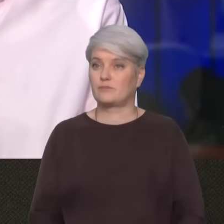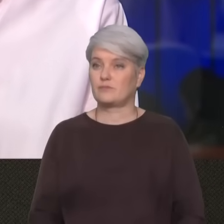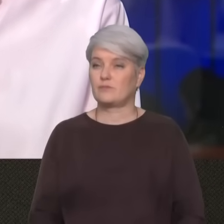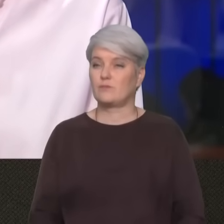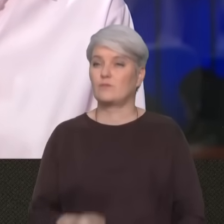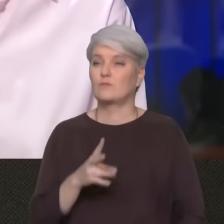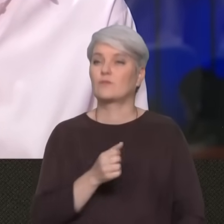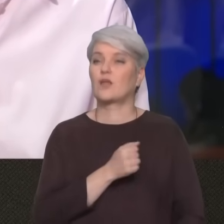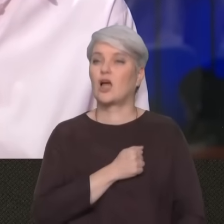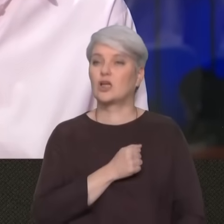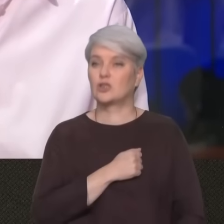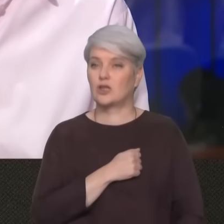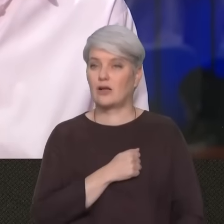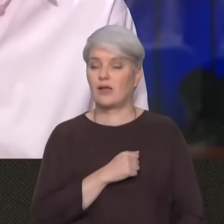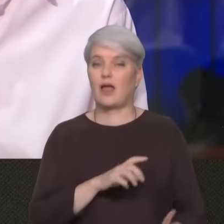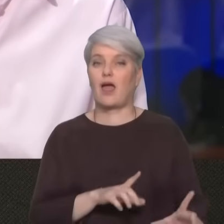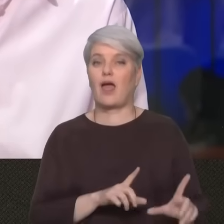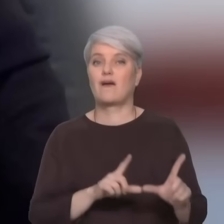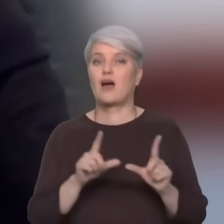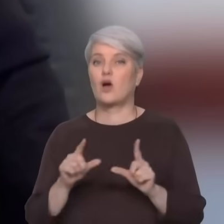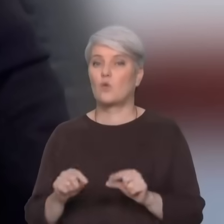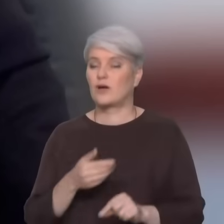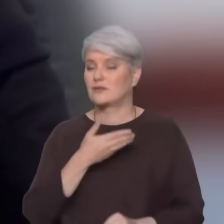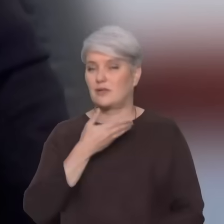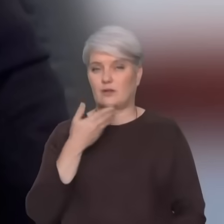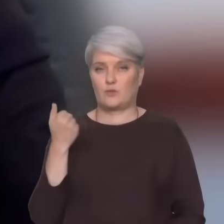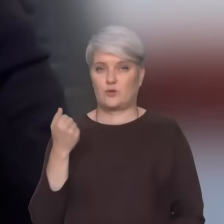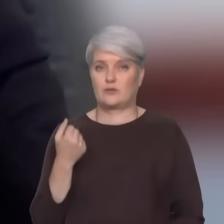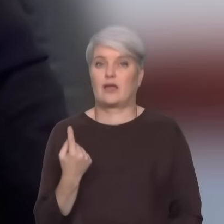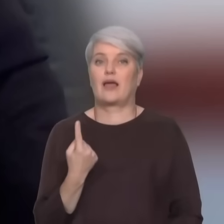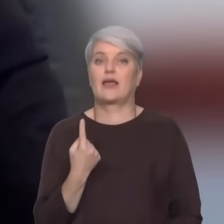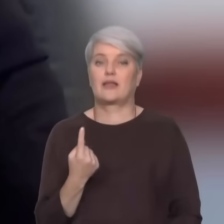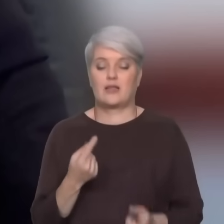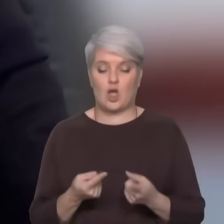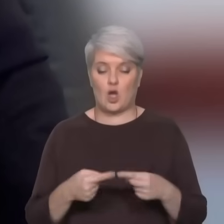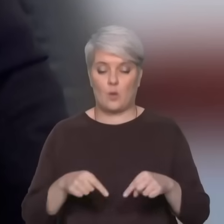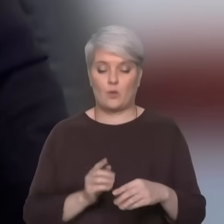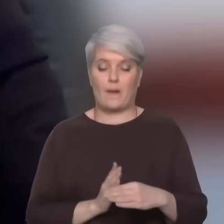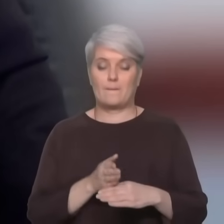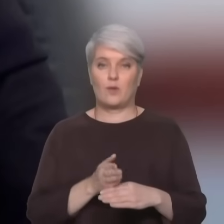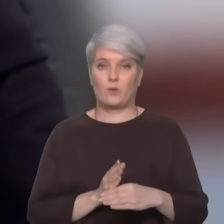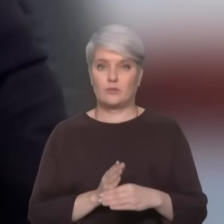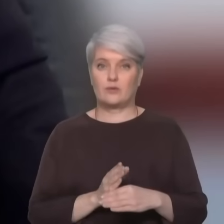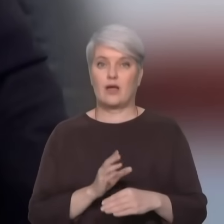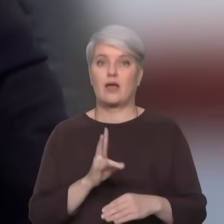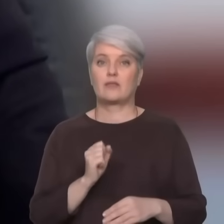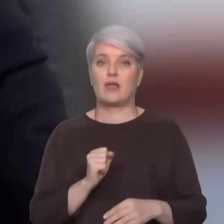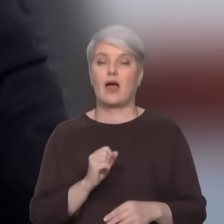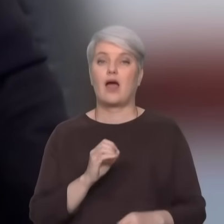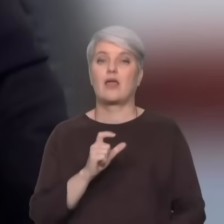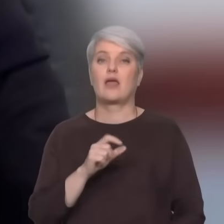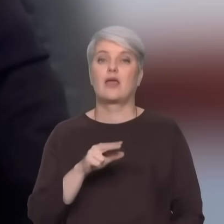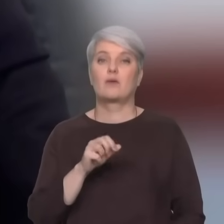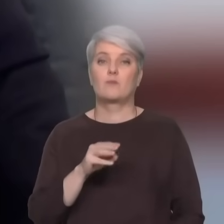Дивіться, на жаль, евакуація не почалася, оскільки єдиний пункт пропуску на Єгипет Рафах залишається